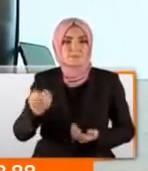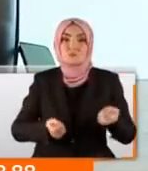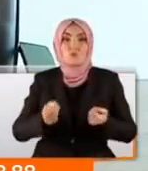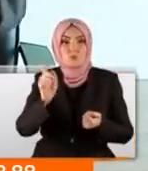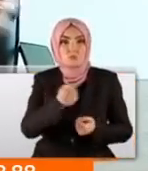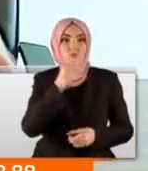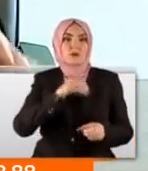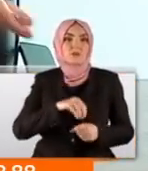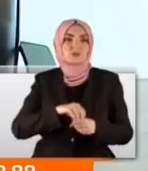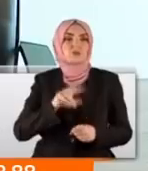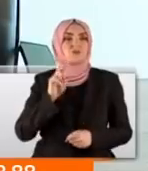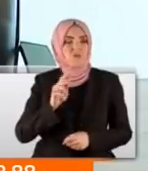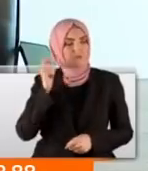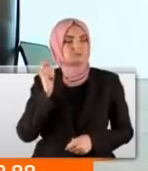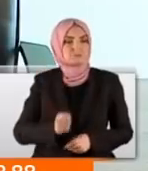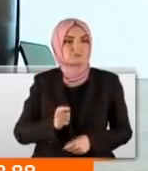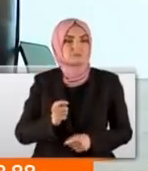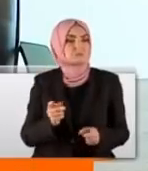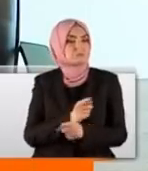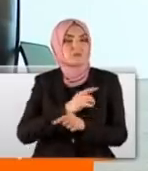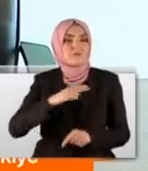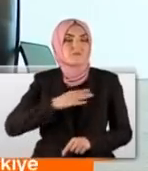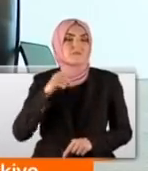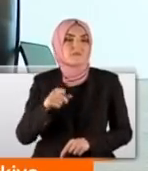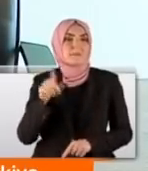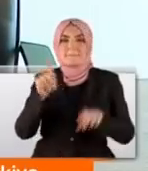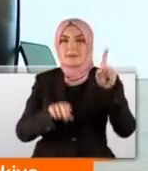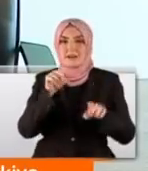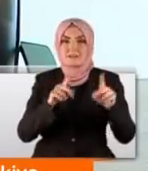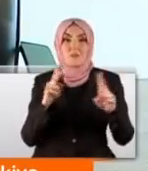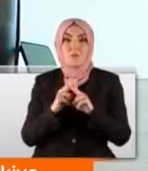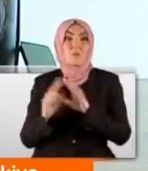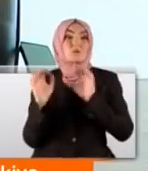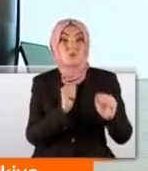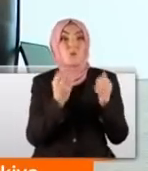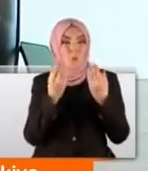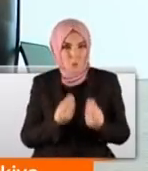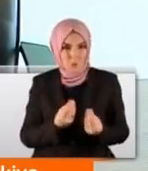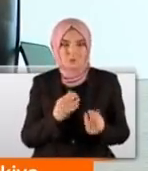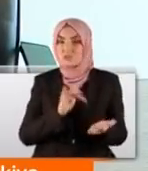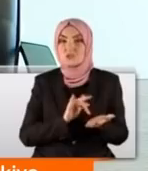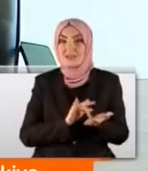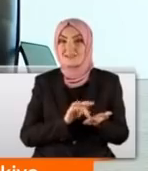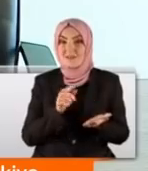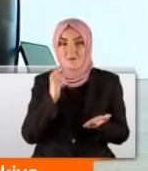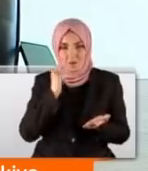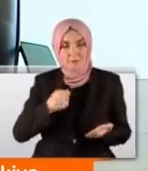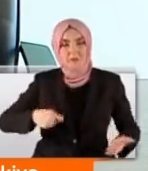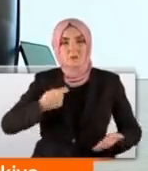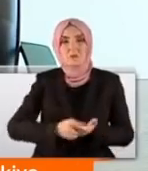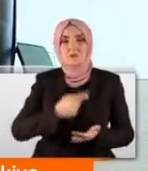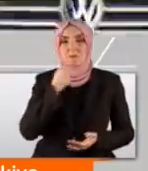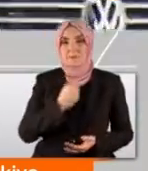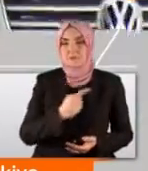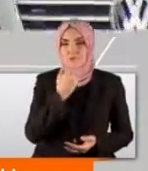vaatlerde bulunuyor. Kimi polis yakaladığı zaman o trafik cezasını ben öderim diyor. Kimi de daha az o kişiden